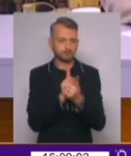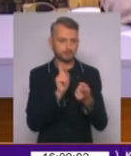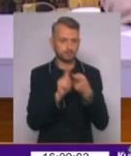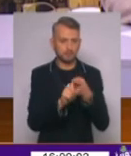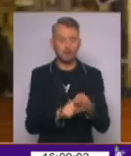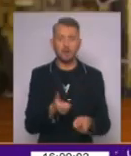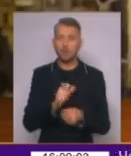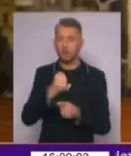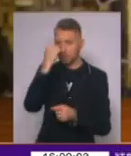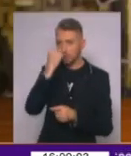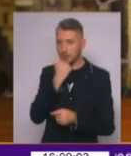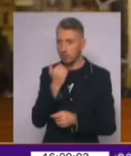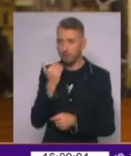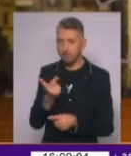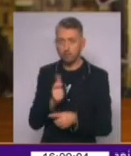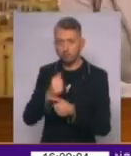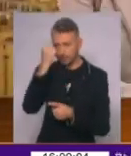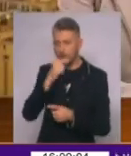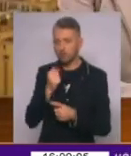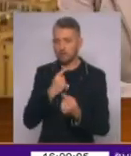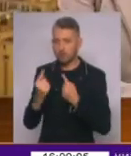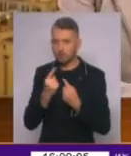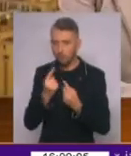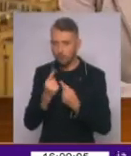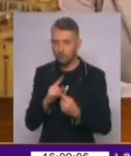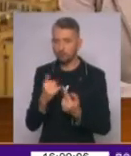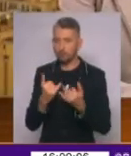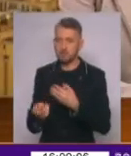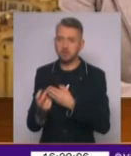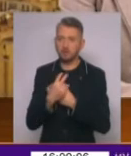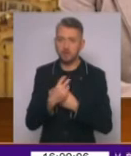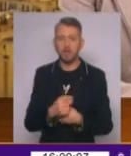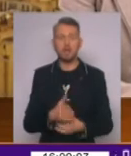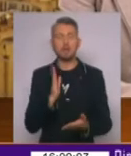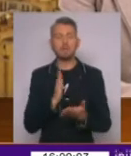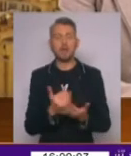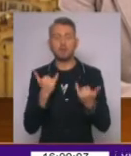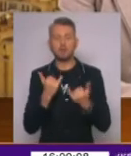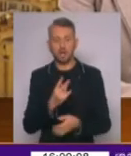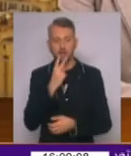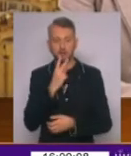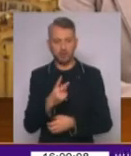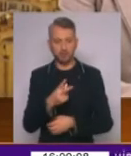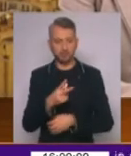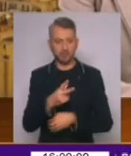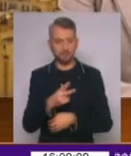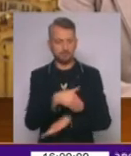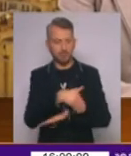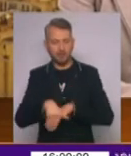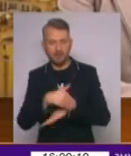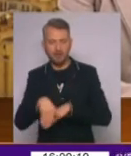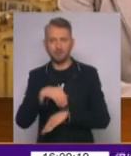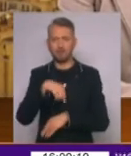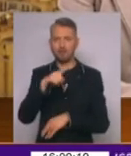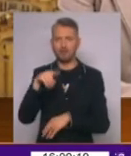дякую, пані Наталія, вам надзвичайно вдячна за розмову. Дуже дякую, що ви сьогодні до нас завітали. Прямо зараз ви можете бачити на ваших екранах номер телефону, за